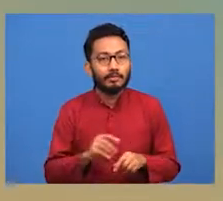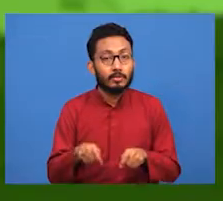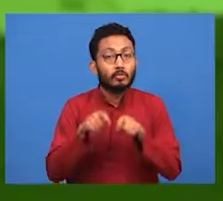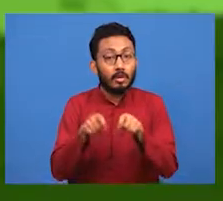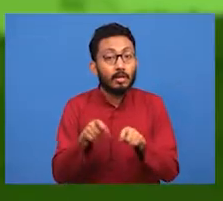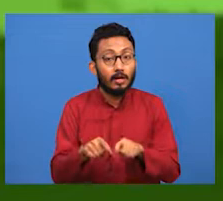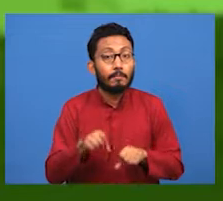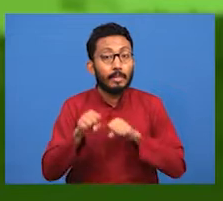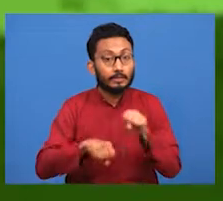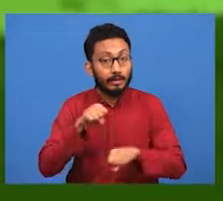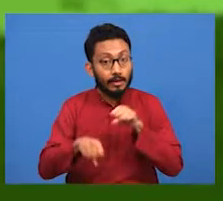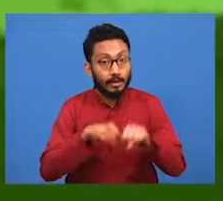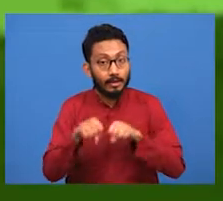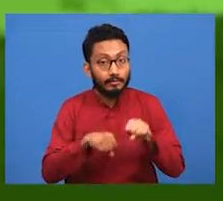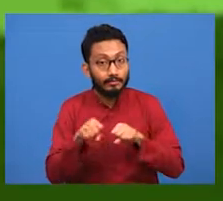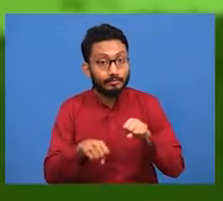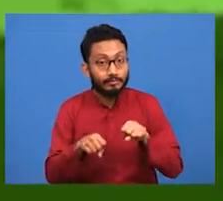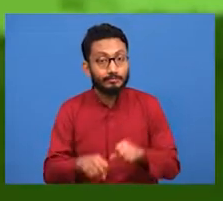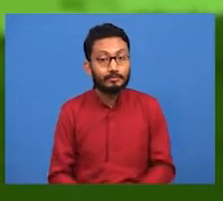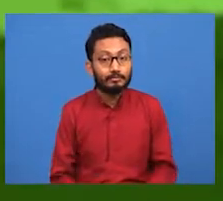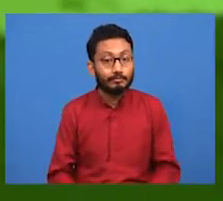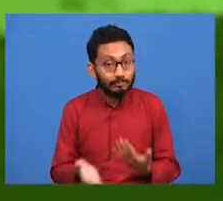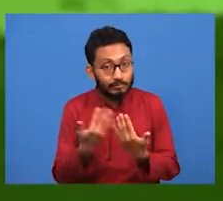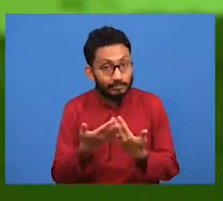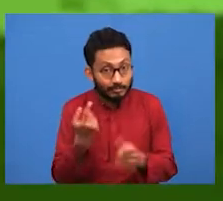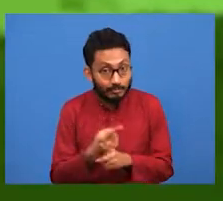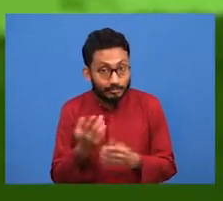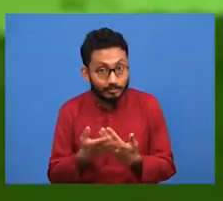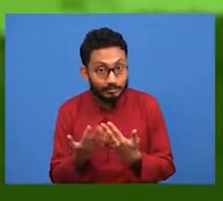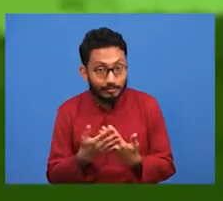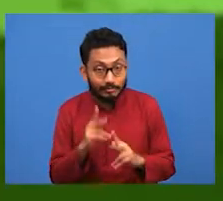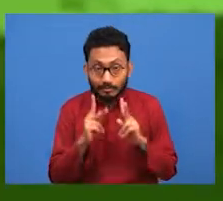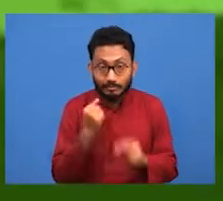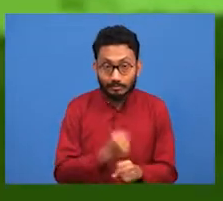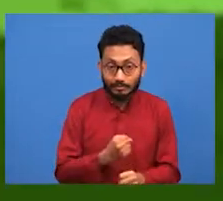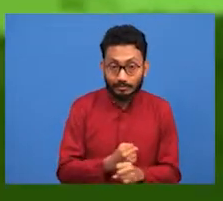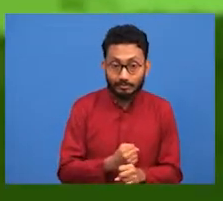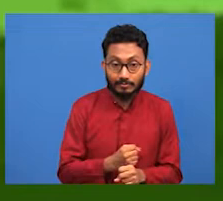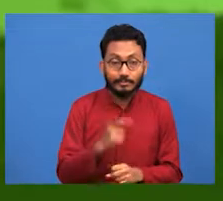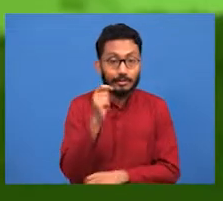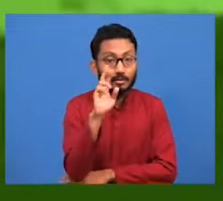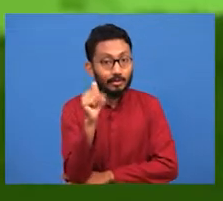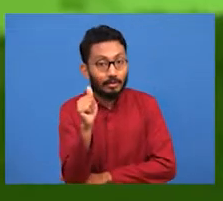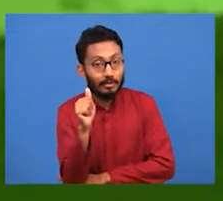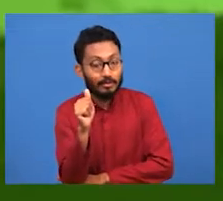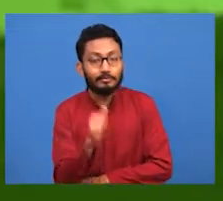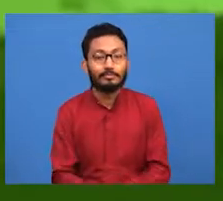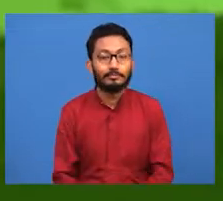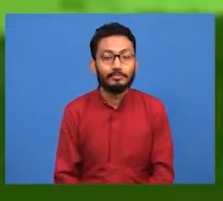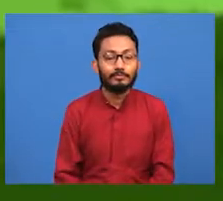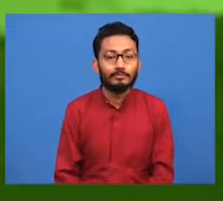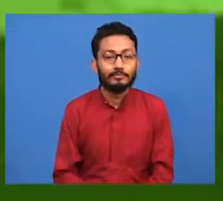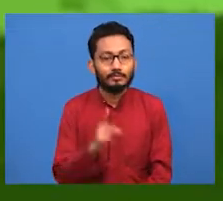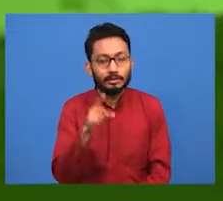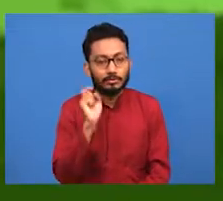basikal. Mudah kan kata kerja aktif transitif? Cikgu pasti kamu berjaya